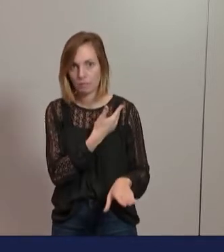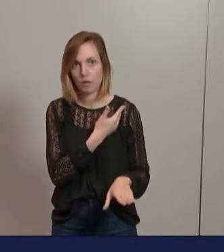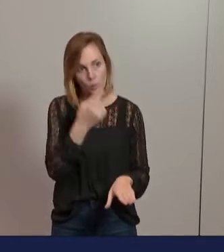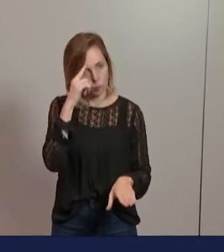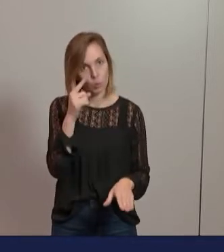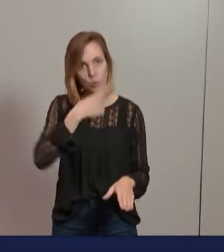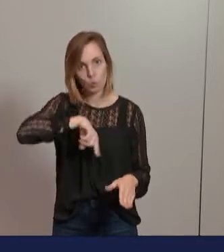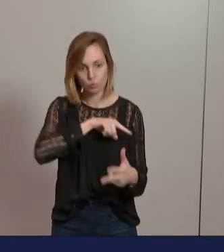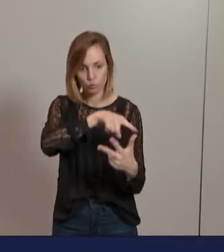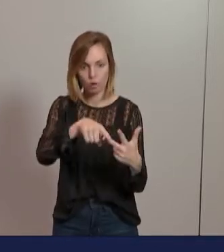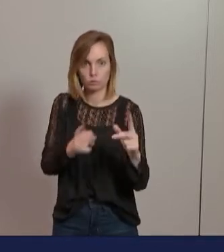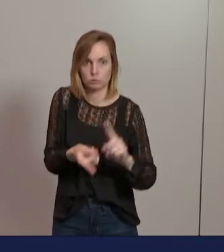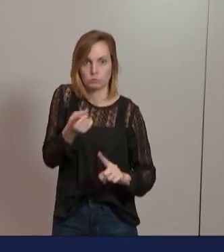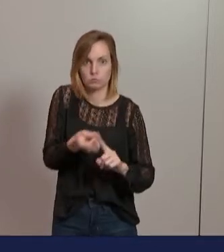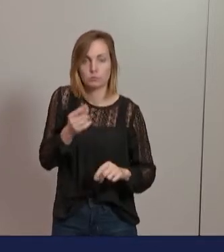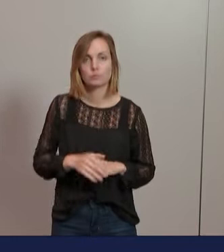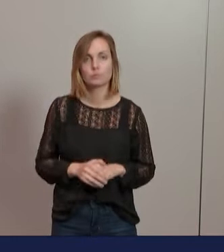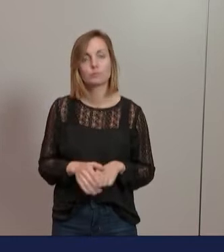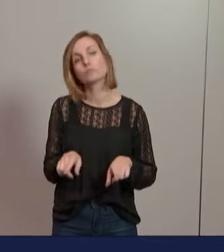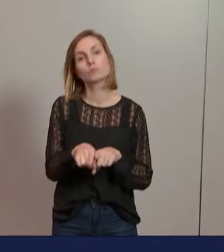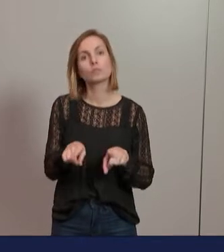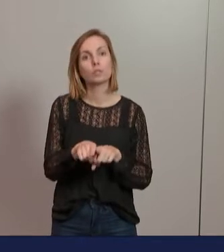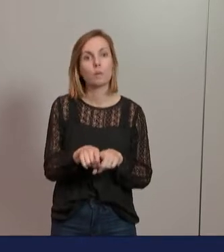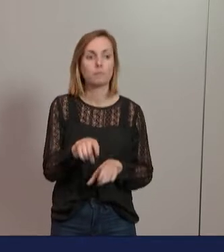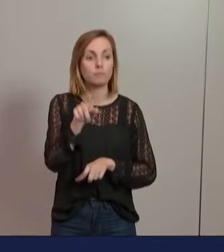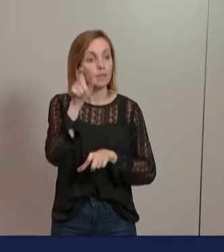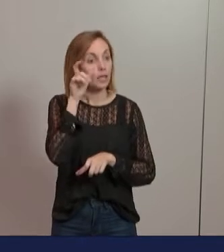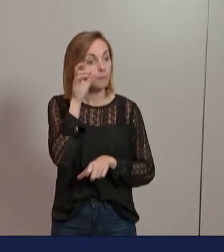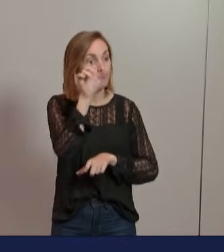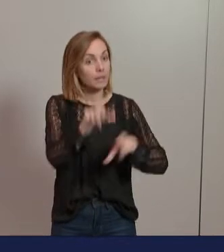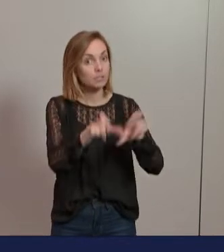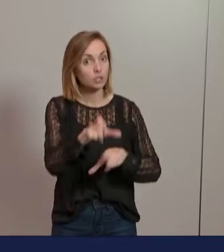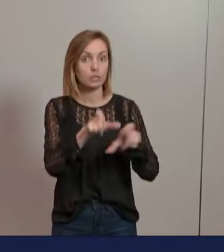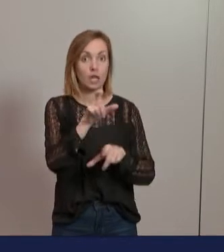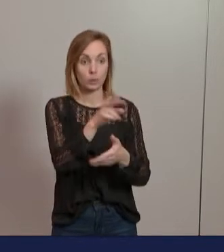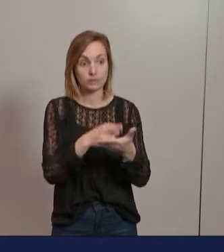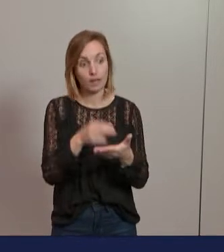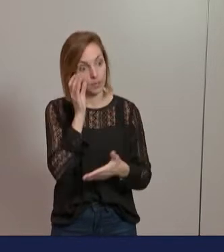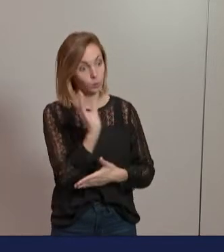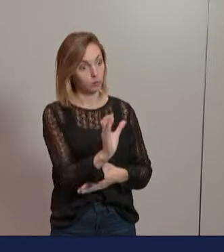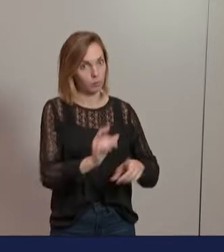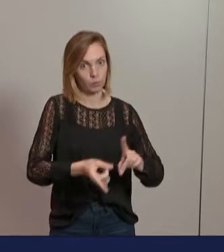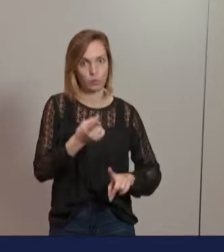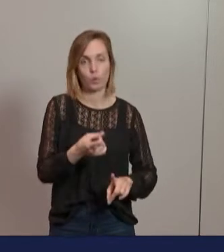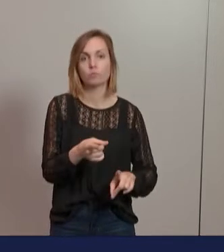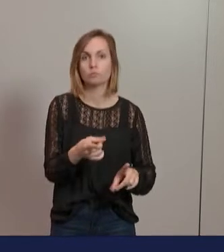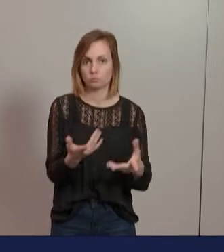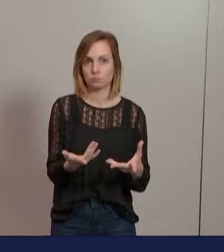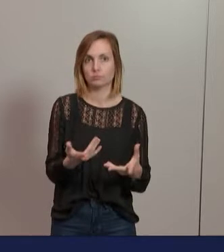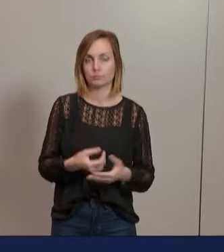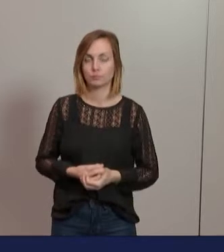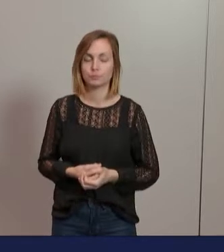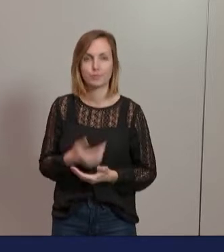essentiels. Tout comme est essentiel l'écoute des Rezéennes et des Rezéens, et la conférence citoyenne qui s'est achevée en est un bel